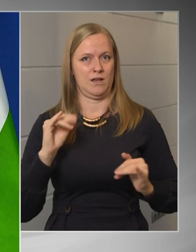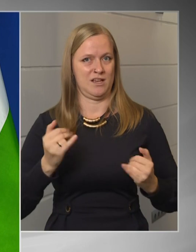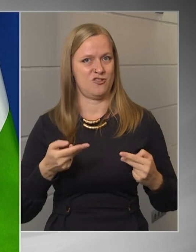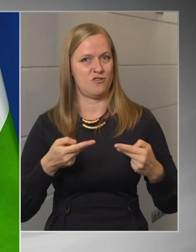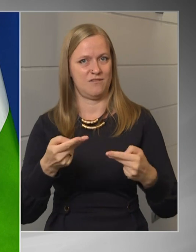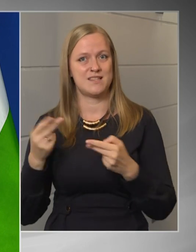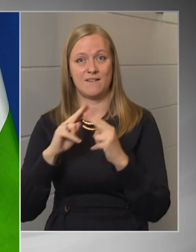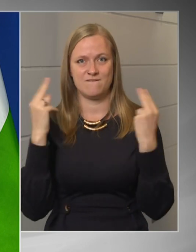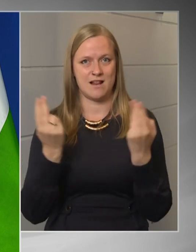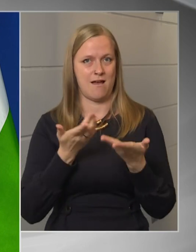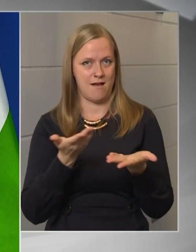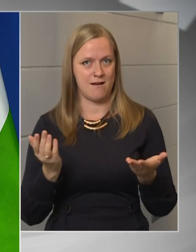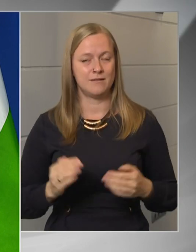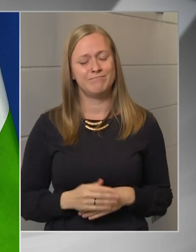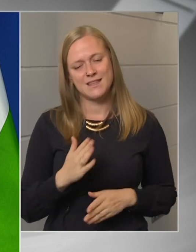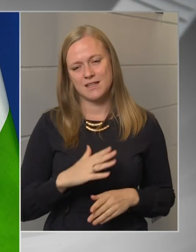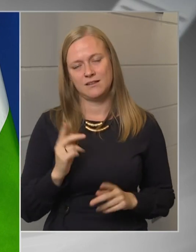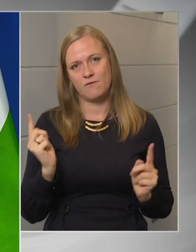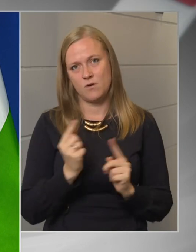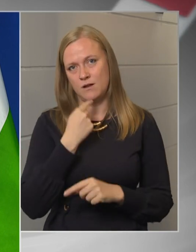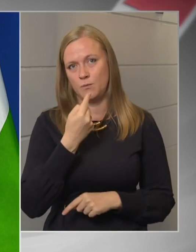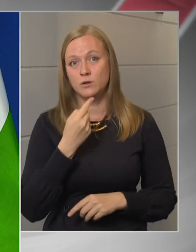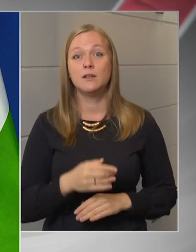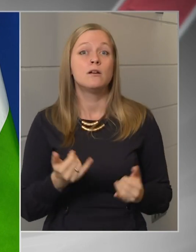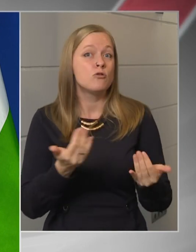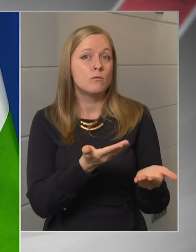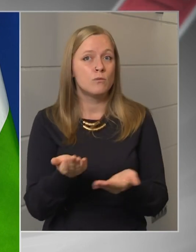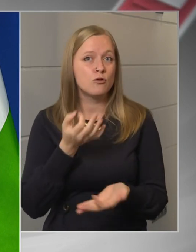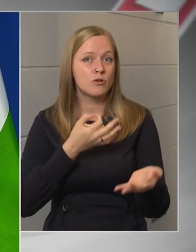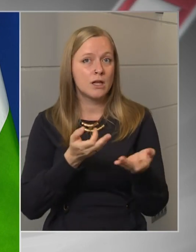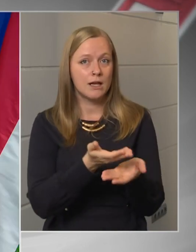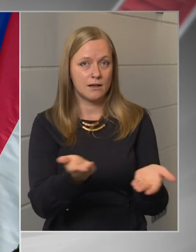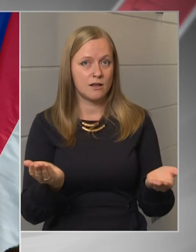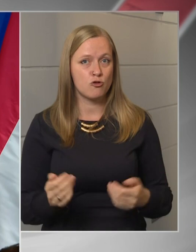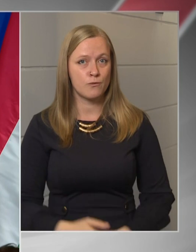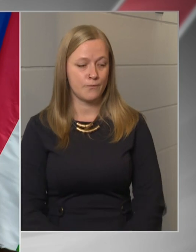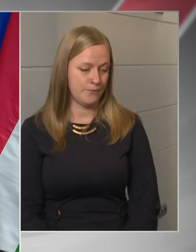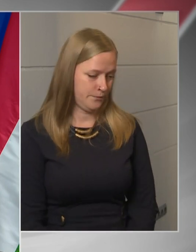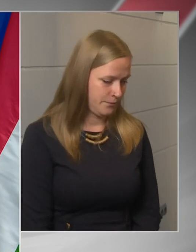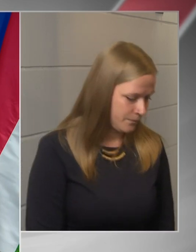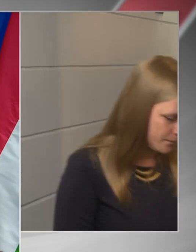viszik a világban. Ennyit szerettem volna mondani, és akkor jöjjenek önök is a kérdések.